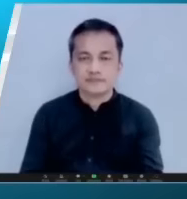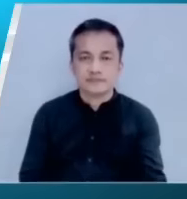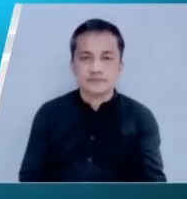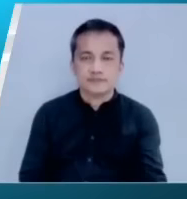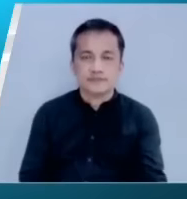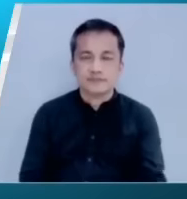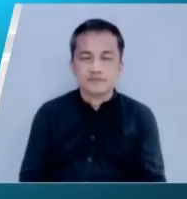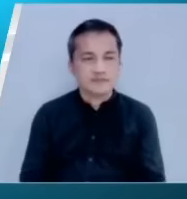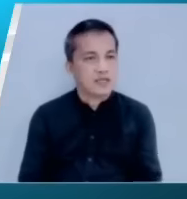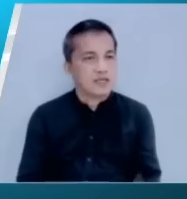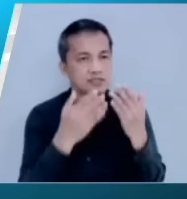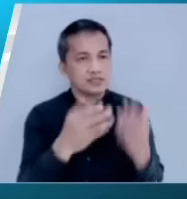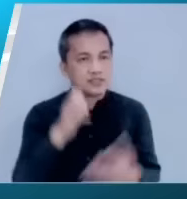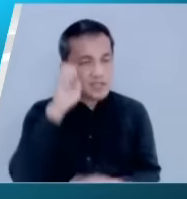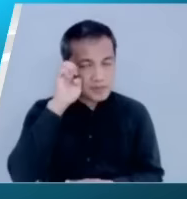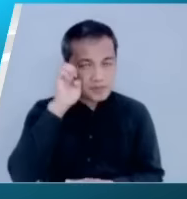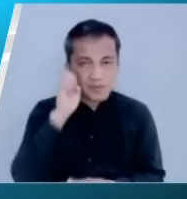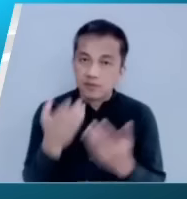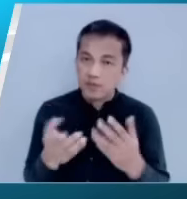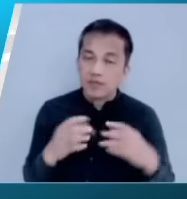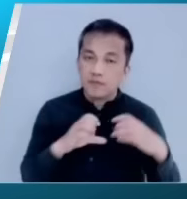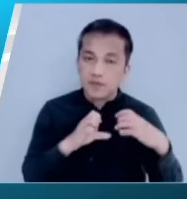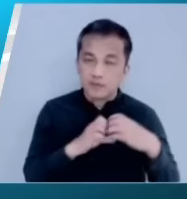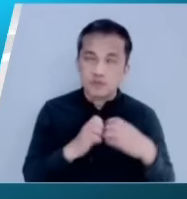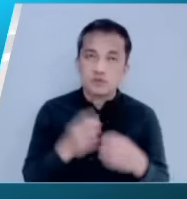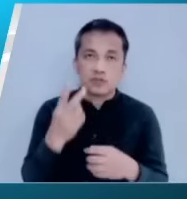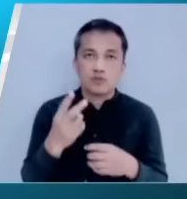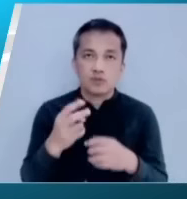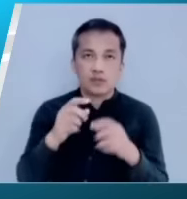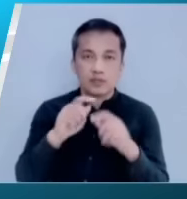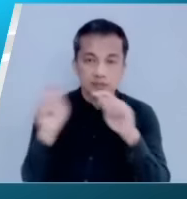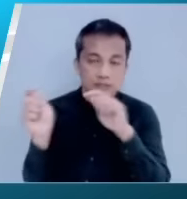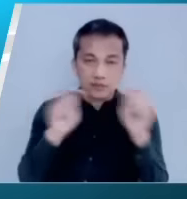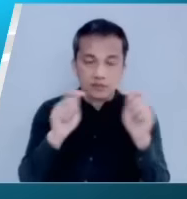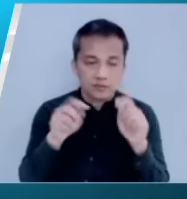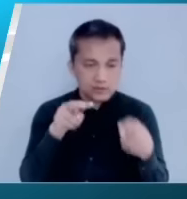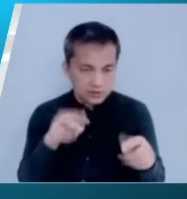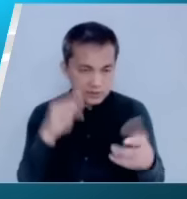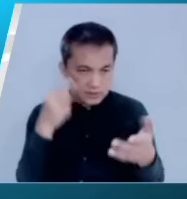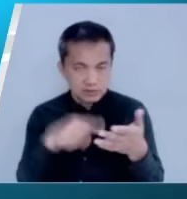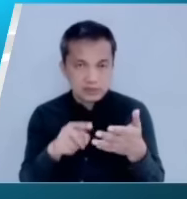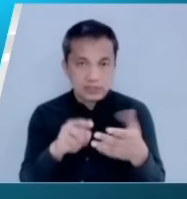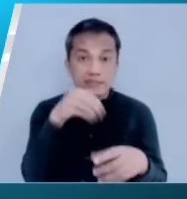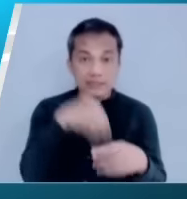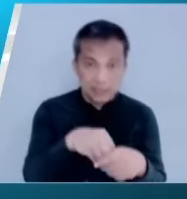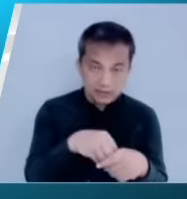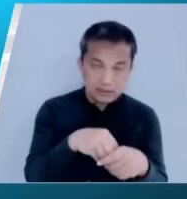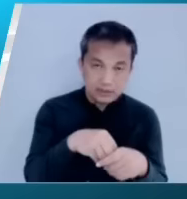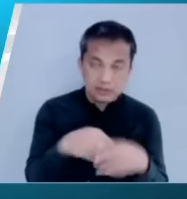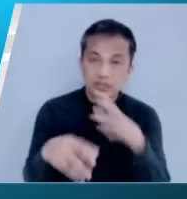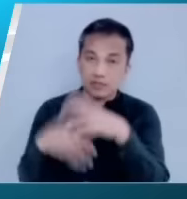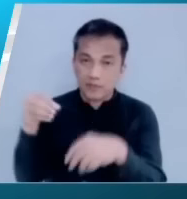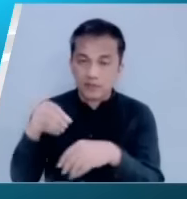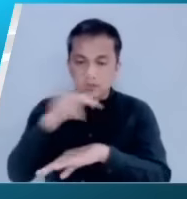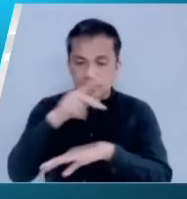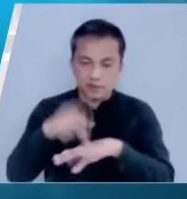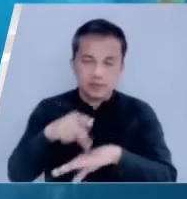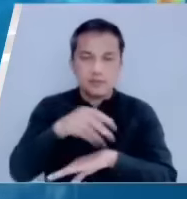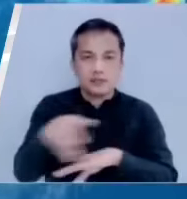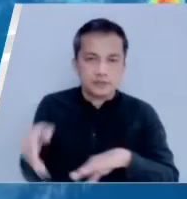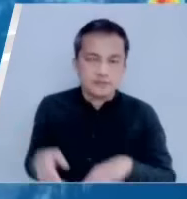Salamat Sir Emil. Mga kapuso, dalawang bagyo na po ang minomonitor ngayon sa loob at sa labas ng Philippine Area of Responsibility.